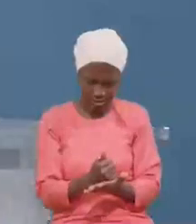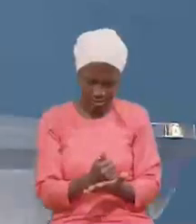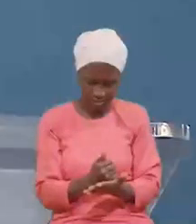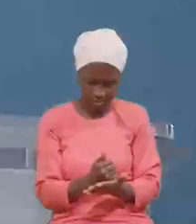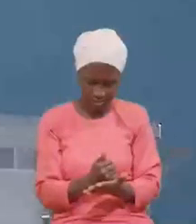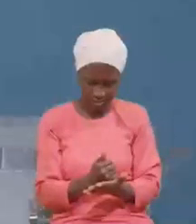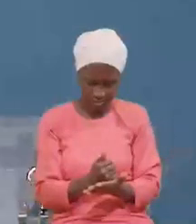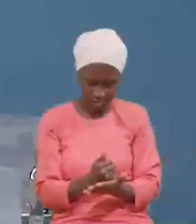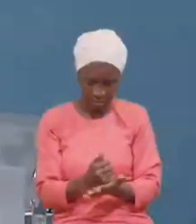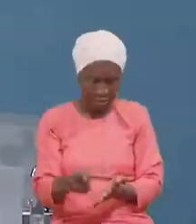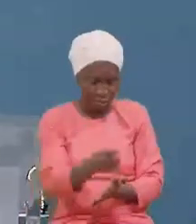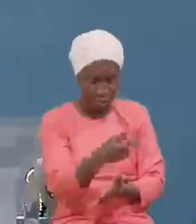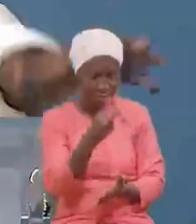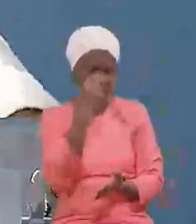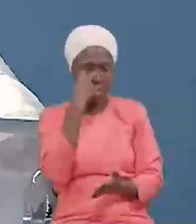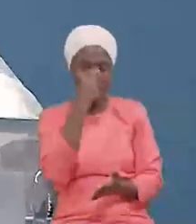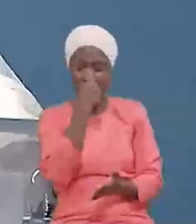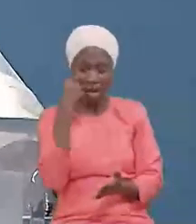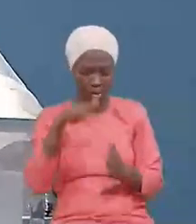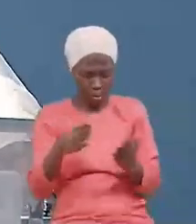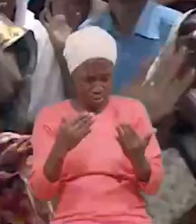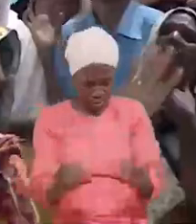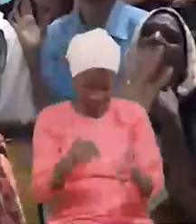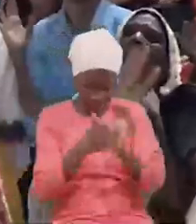Ces yeux aveugles, ouvrez-vous maintenant.